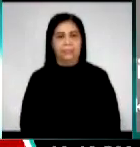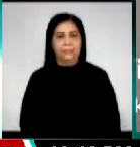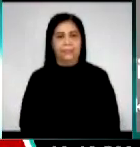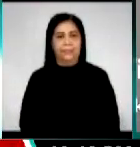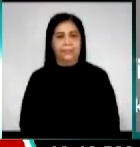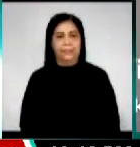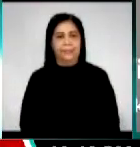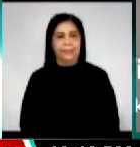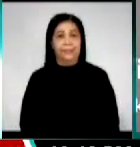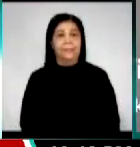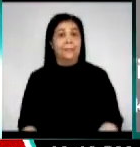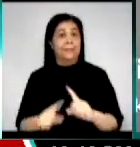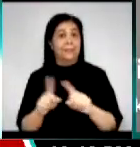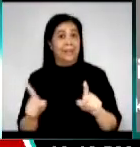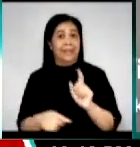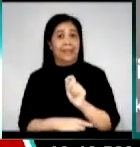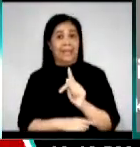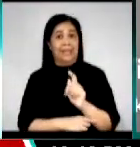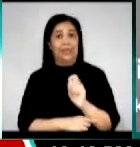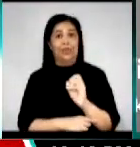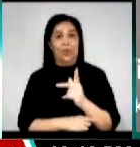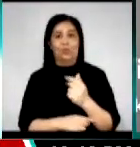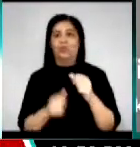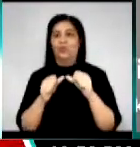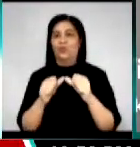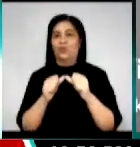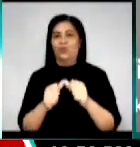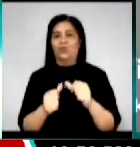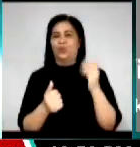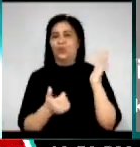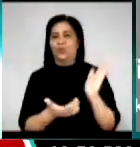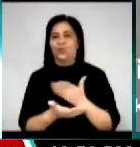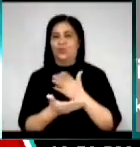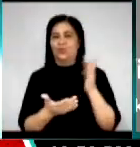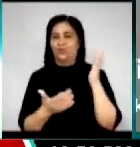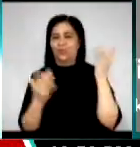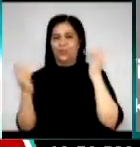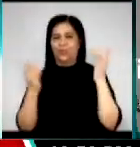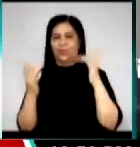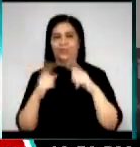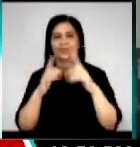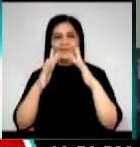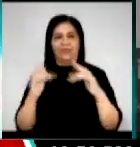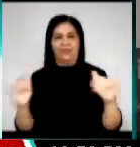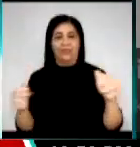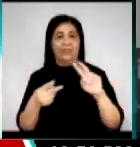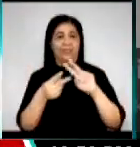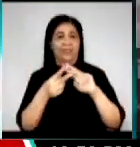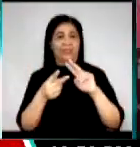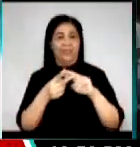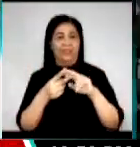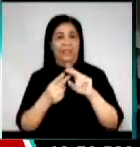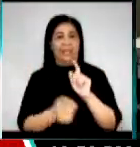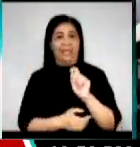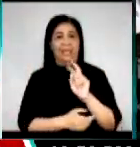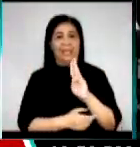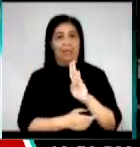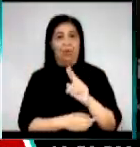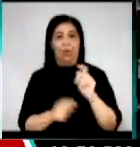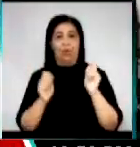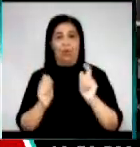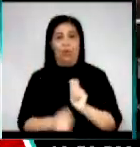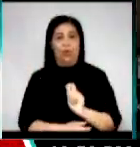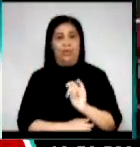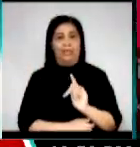Pero sa TikTok, tuloy ang tugtugan a la piyesta. Meet hashtag TributeTikTokerist, ang mga